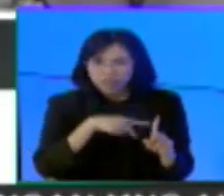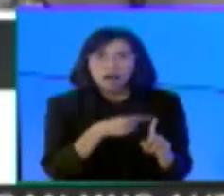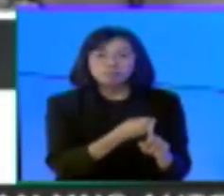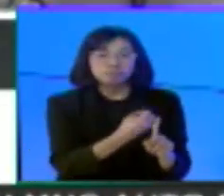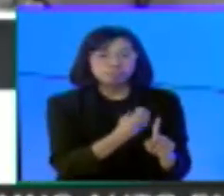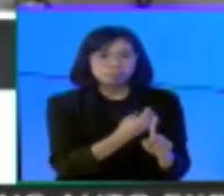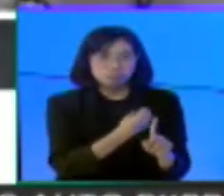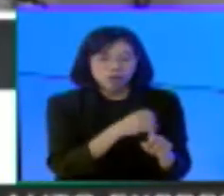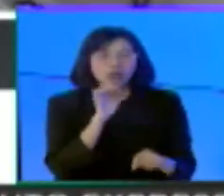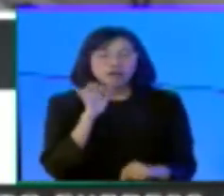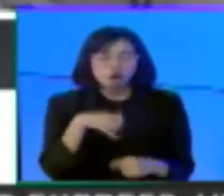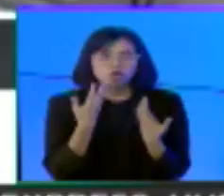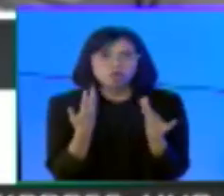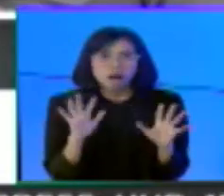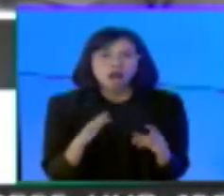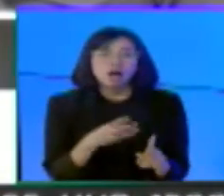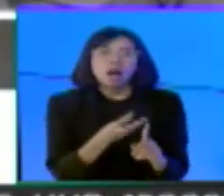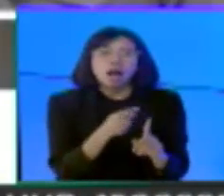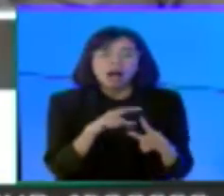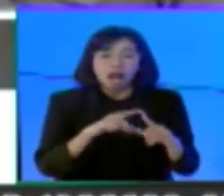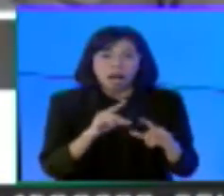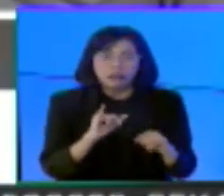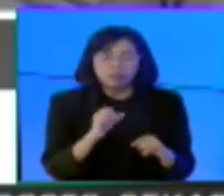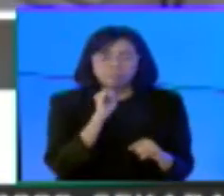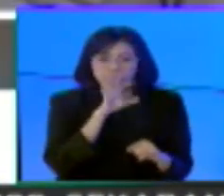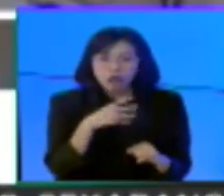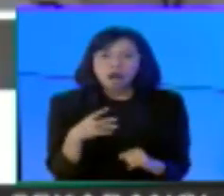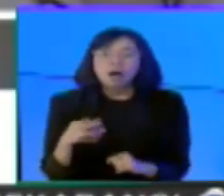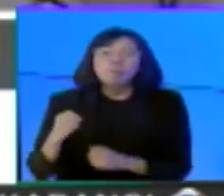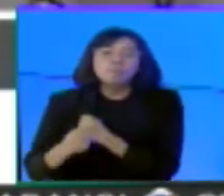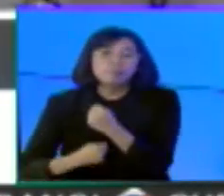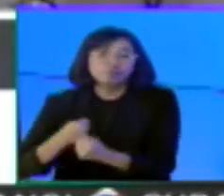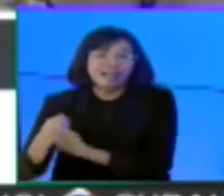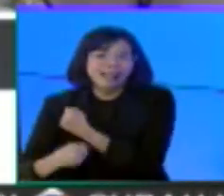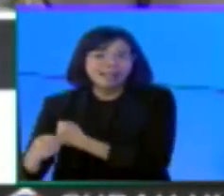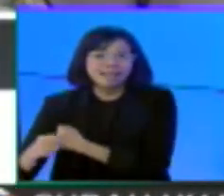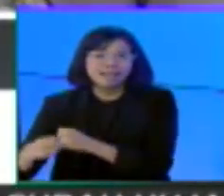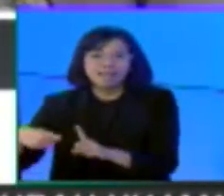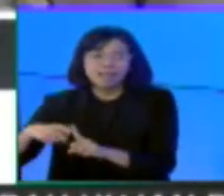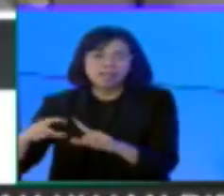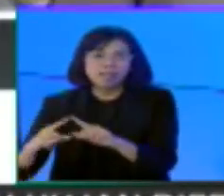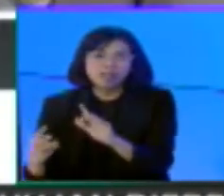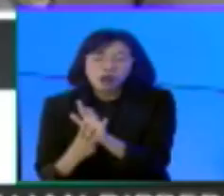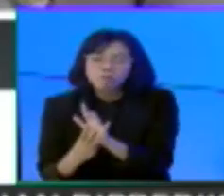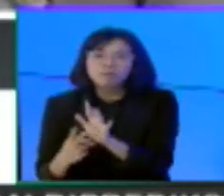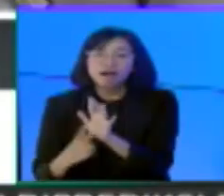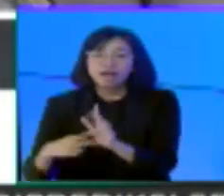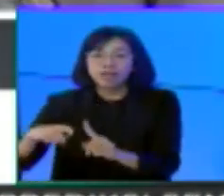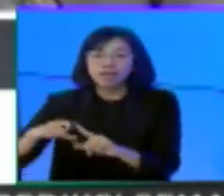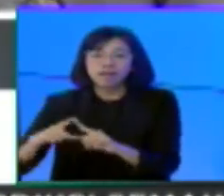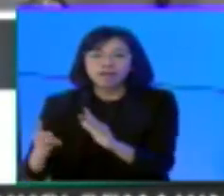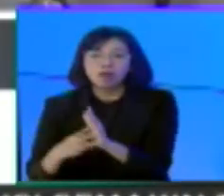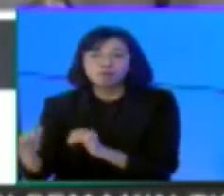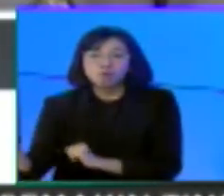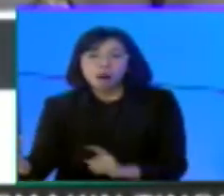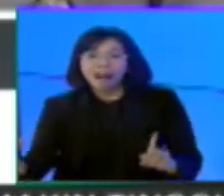sudah mengatakan demikian. Aliran dana itu dari Ari Sigit ke Kemenkam atau Kemenkam ke Ari Sigit? Ya, keterangan ini kan aliran dana yang